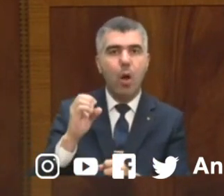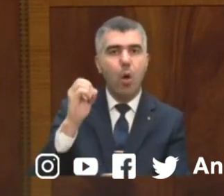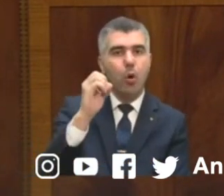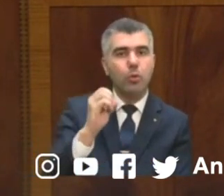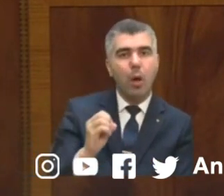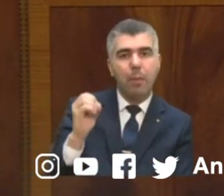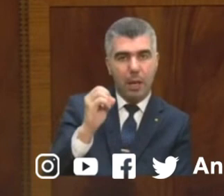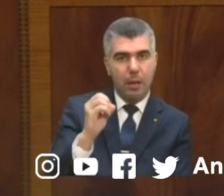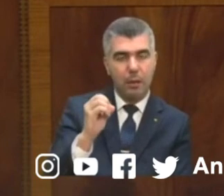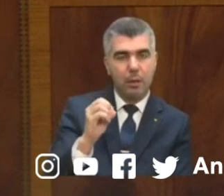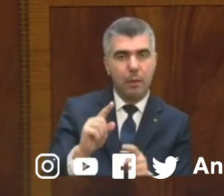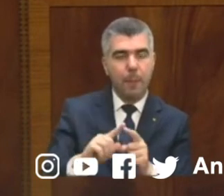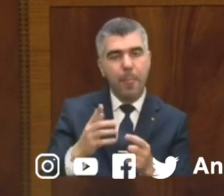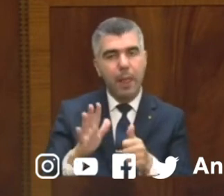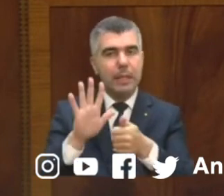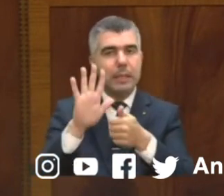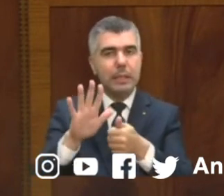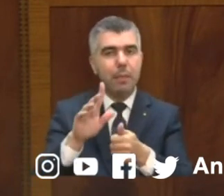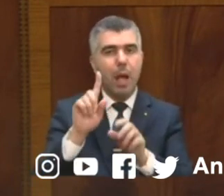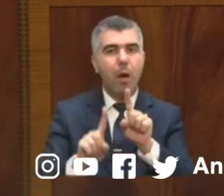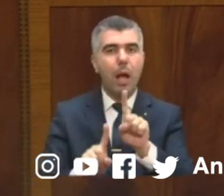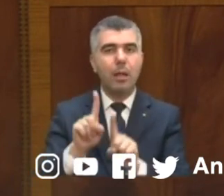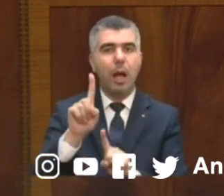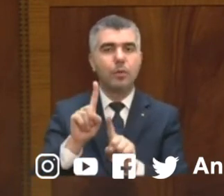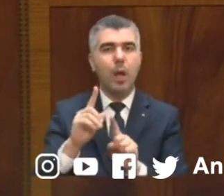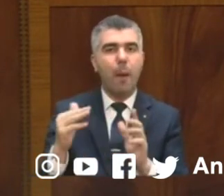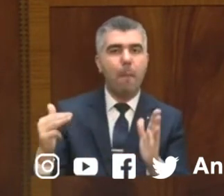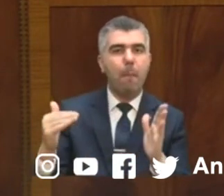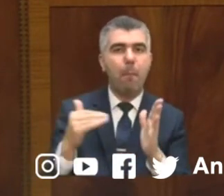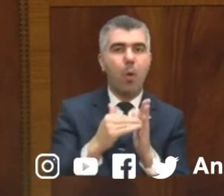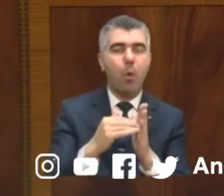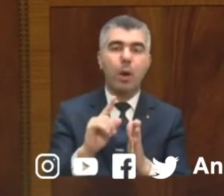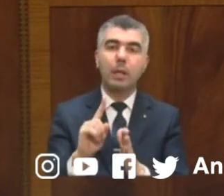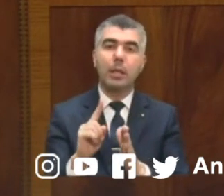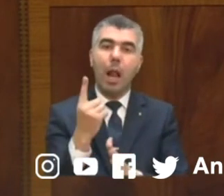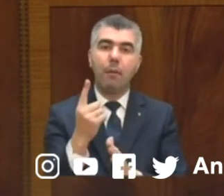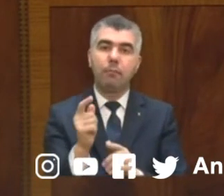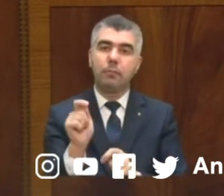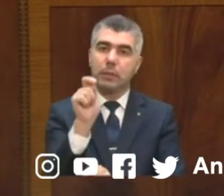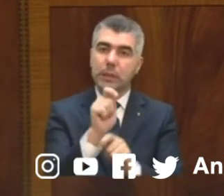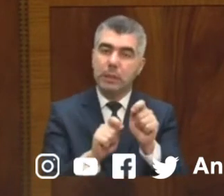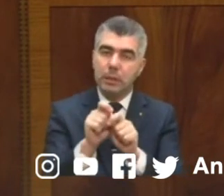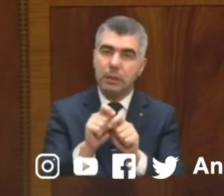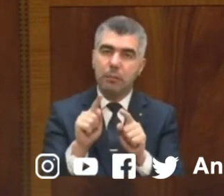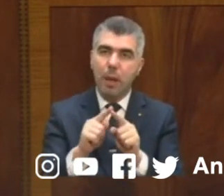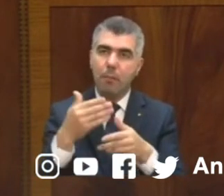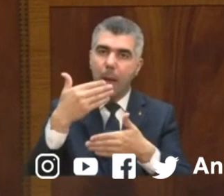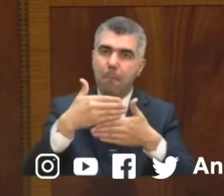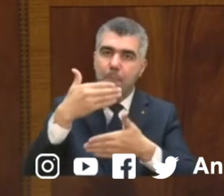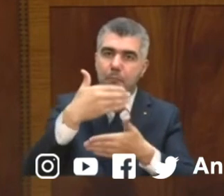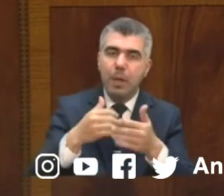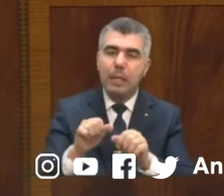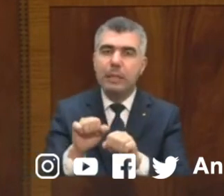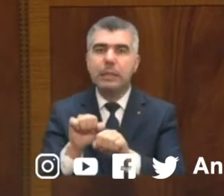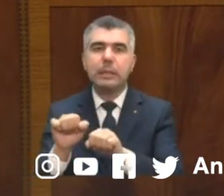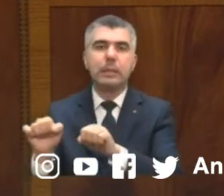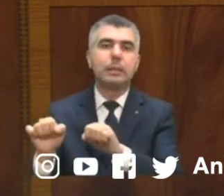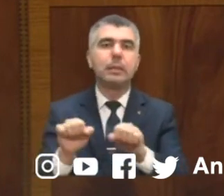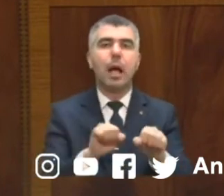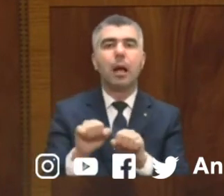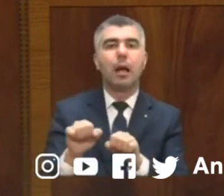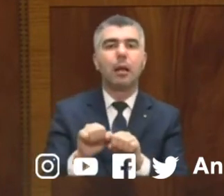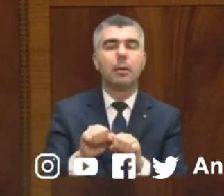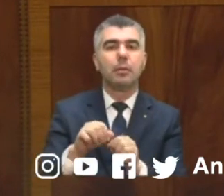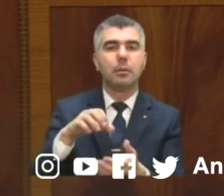بتكلفة مالية ديال 611 مليون ديال الدرهم، وسيتم خلالها إصلاح الأضرار والخسائر التي خلفها الزلزال